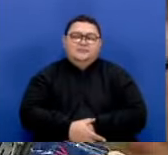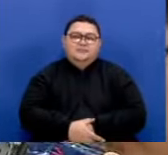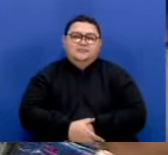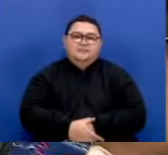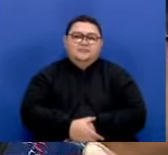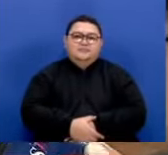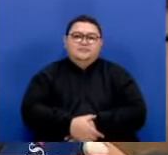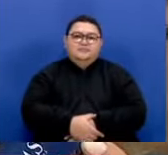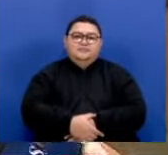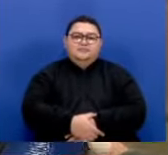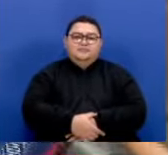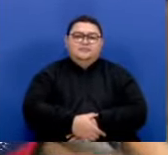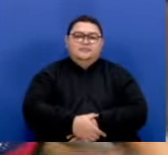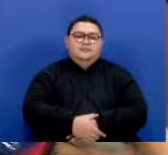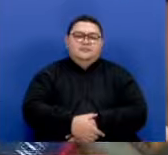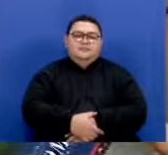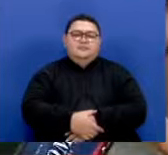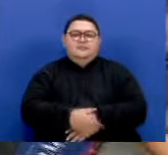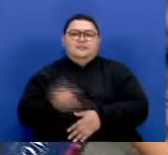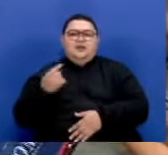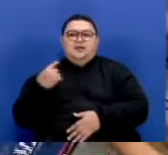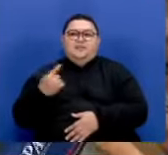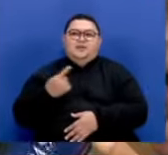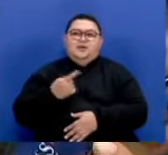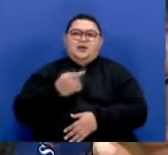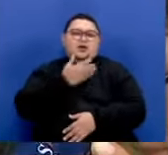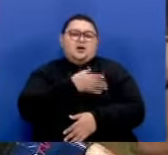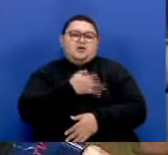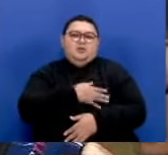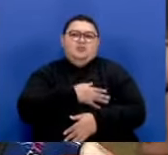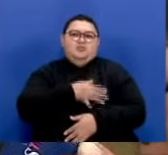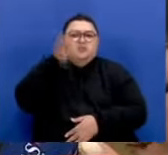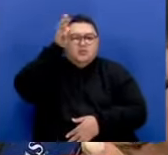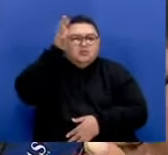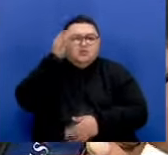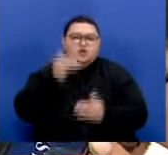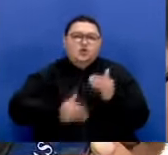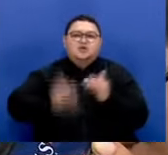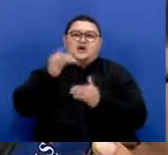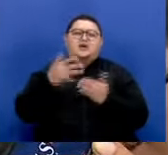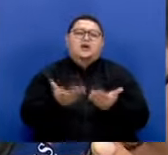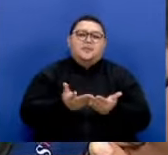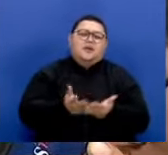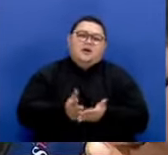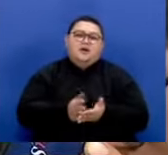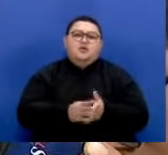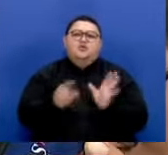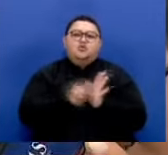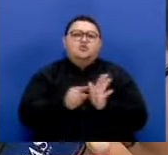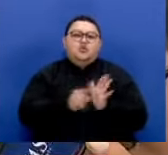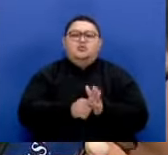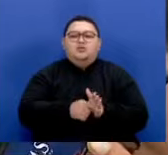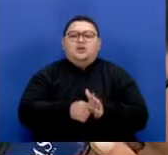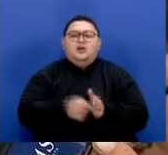itu penjelasan dari KPU? Kami belum mengerti yang dimaksud dengan lonjakan tersebut itu lonjakan apa. Yang jelas Undang-Undang